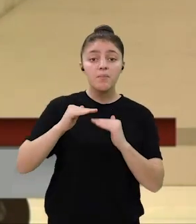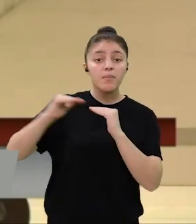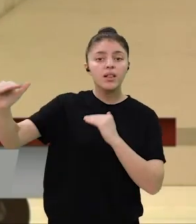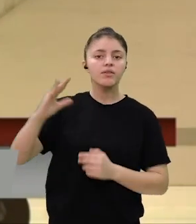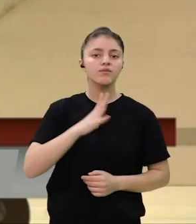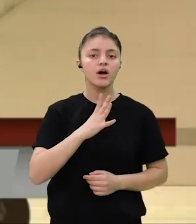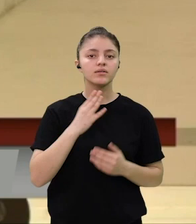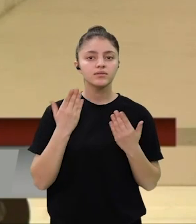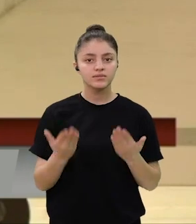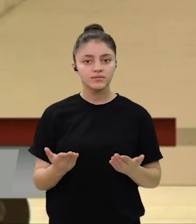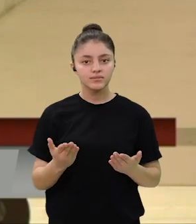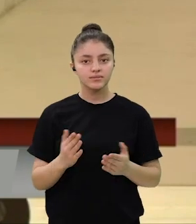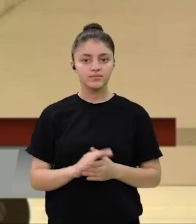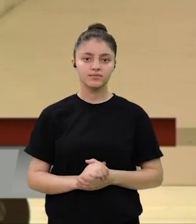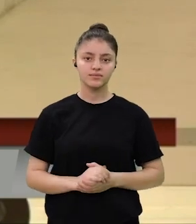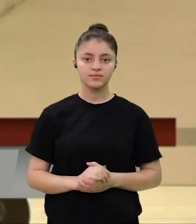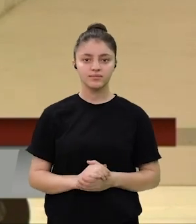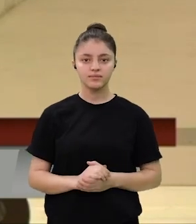diyen bir millet var.